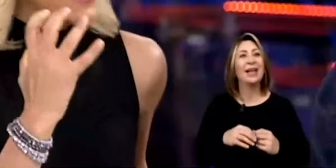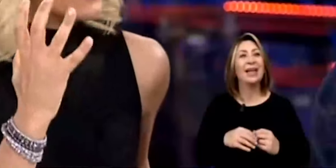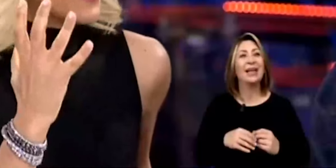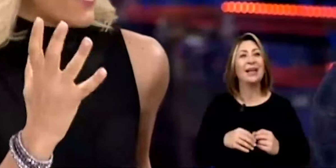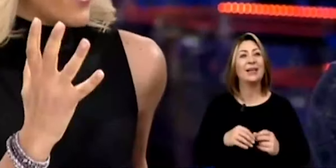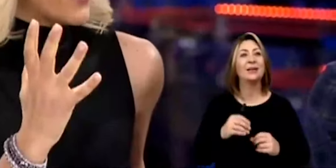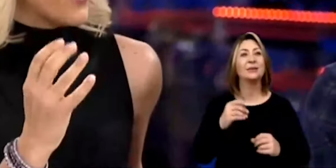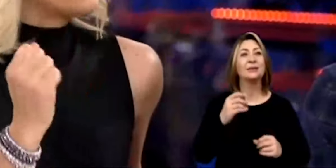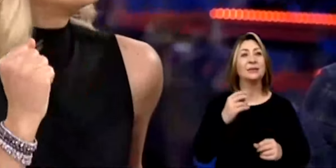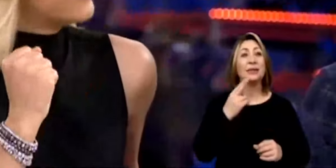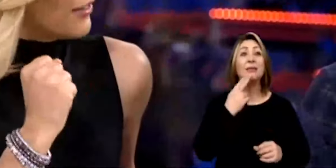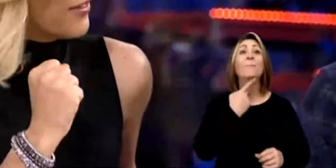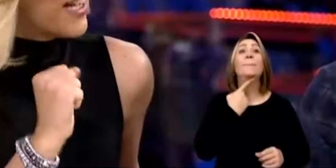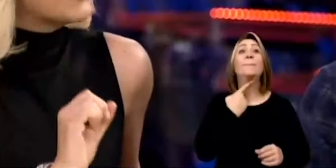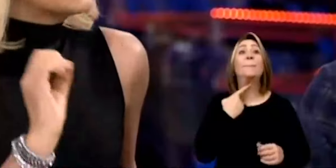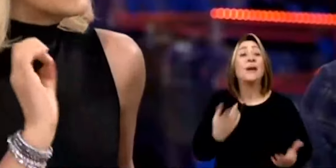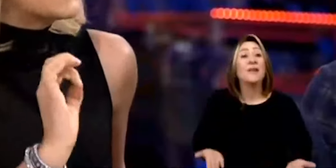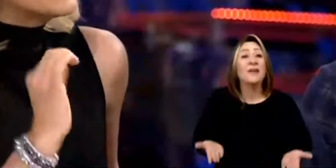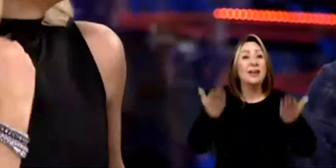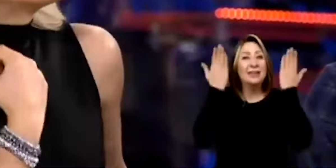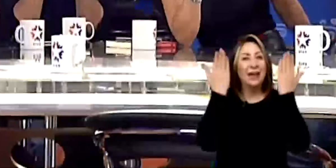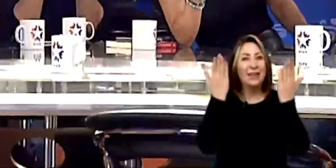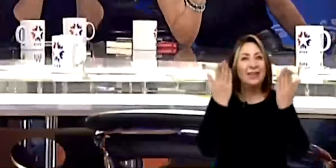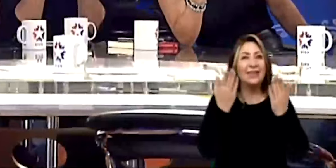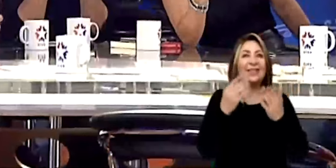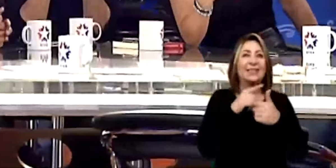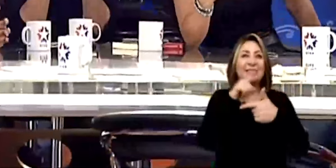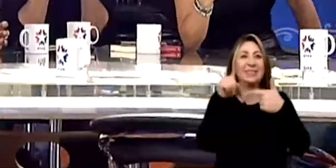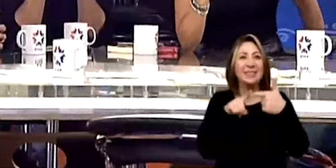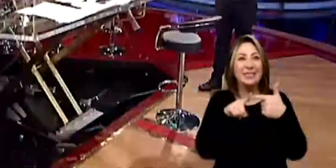isteği artar. Kadın isteği. Aynen öyle. İki,